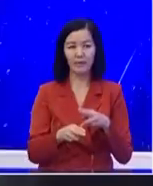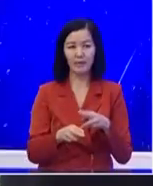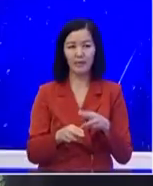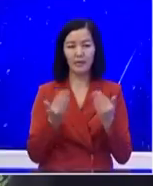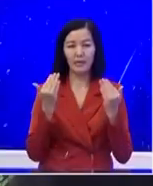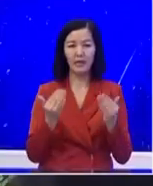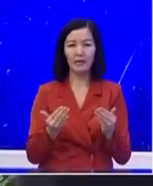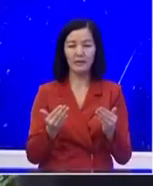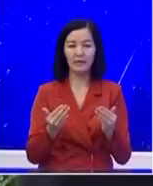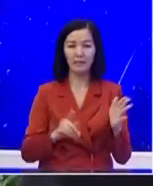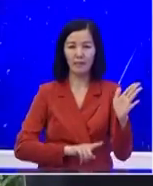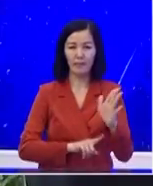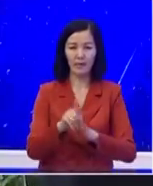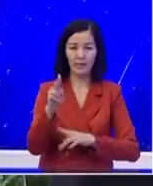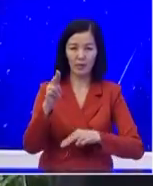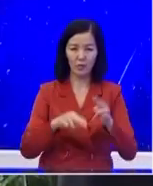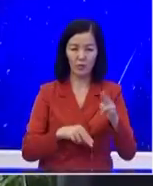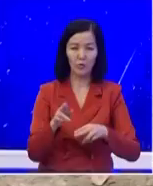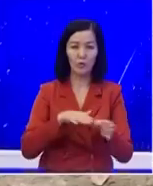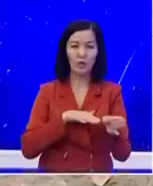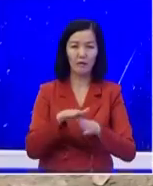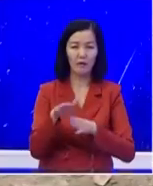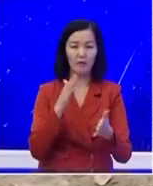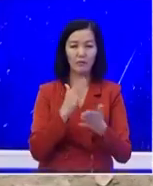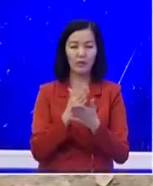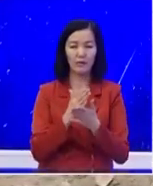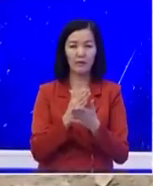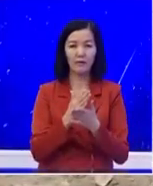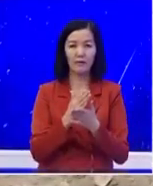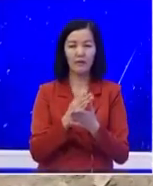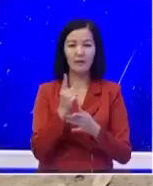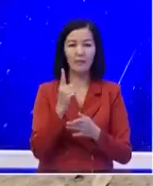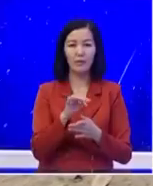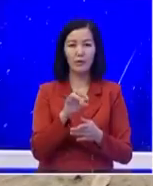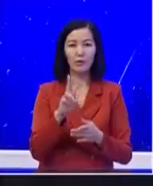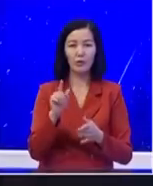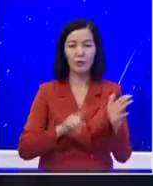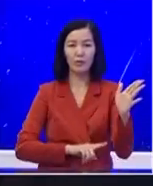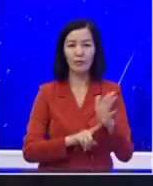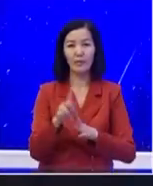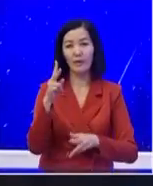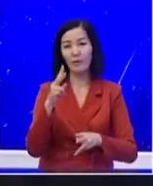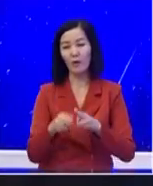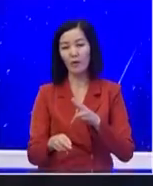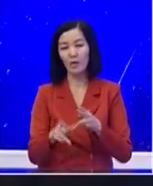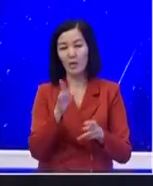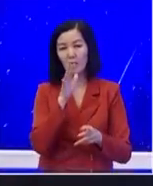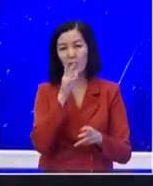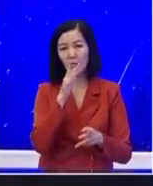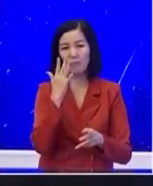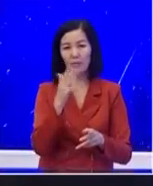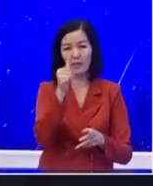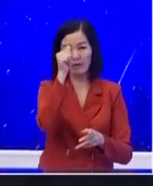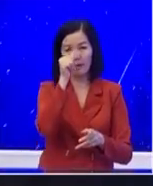сейсмоусиление фундамента дейді. Сол жұмыстары атқарылып жатыр. Бірінші июньнен бастағанбыз. Бітіру мерзім уақыты 5